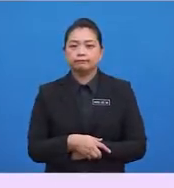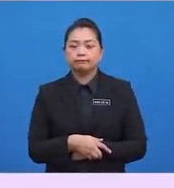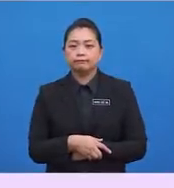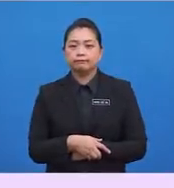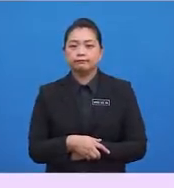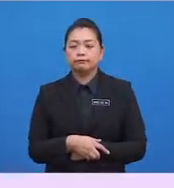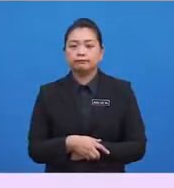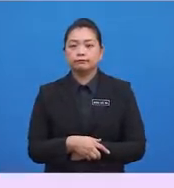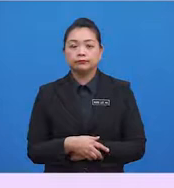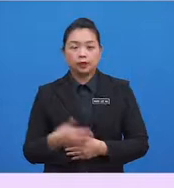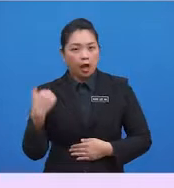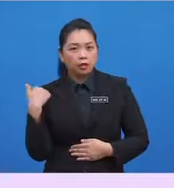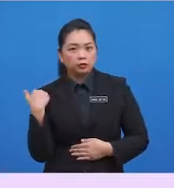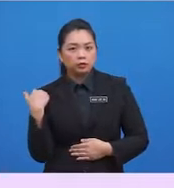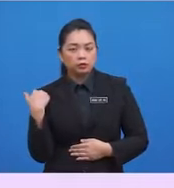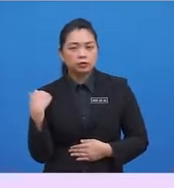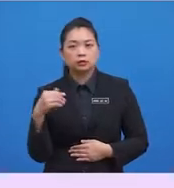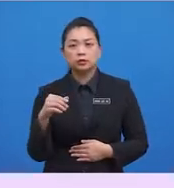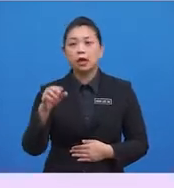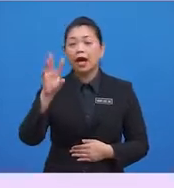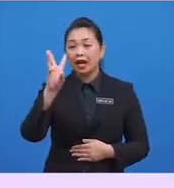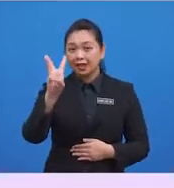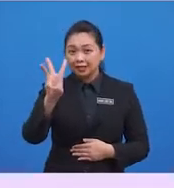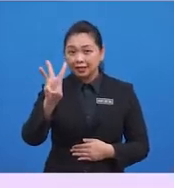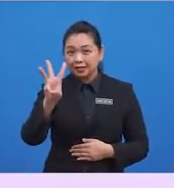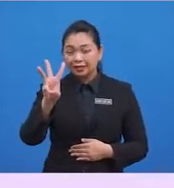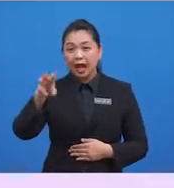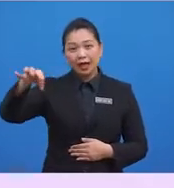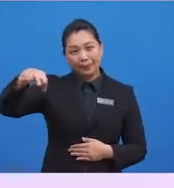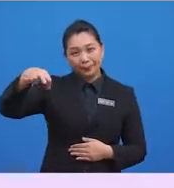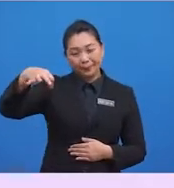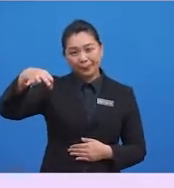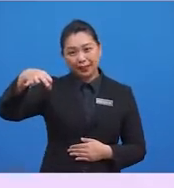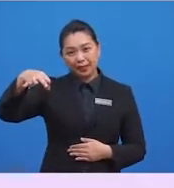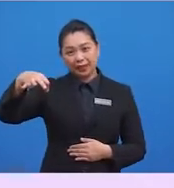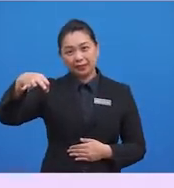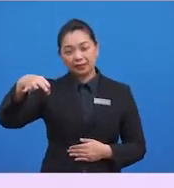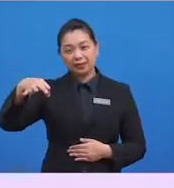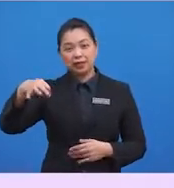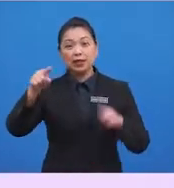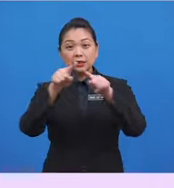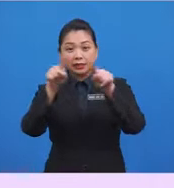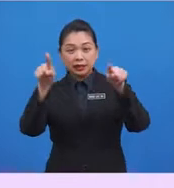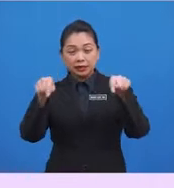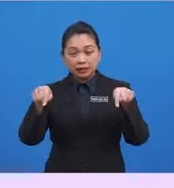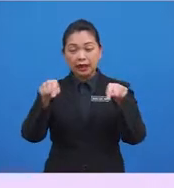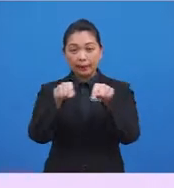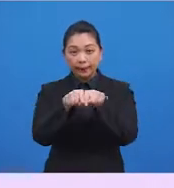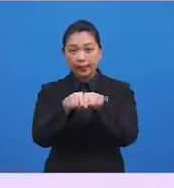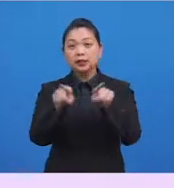terdiri daripada gabungan enam kepingan bentuk asas bagi segi empat